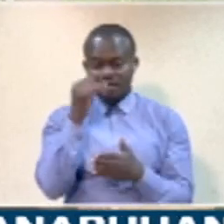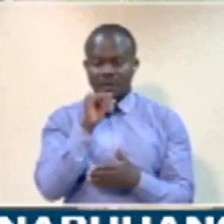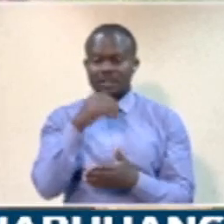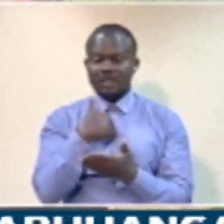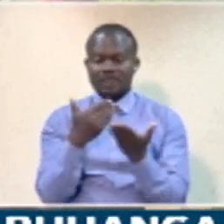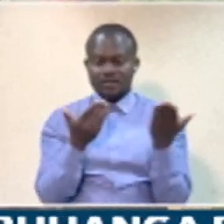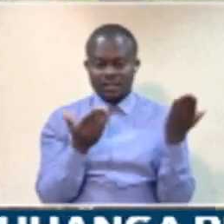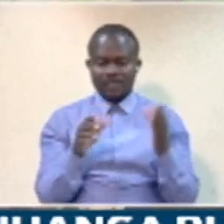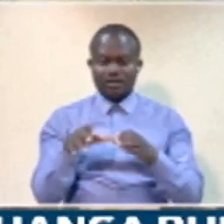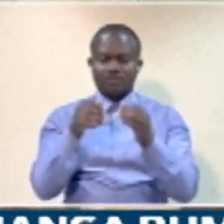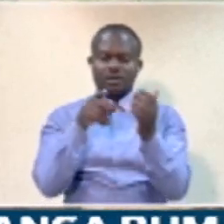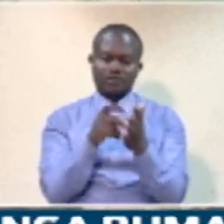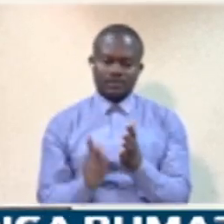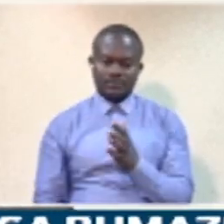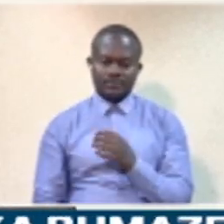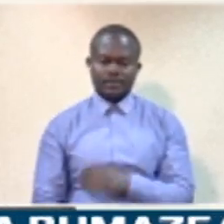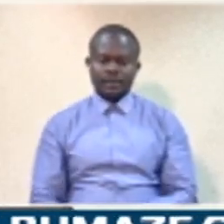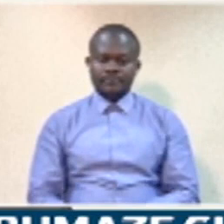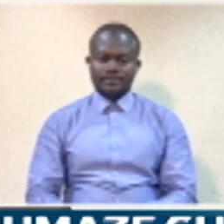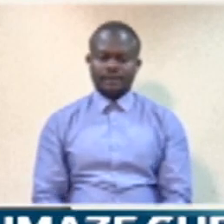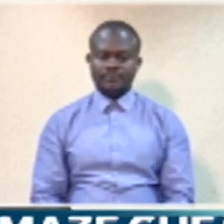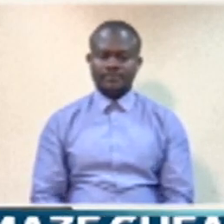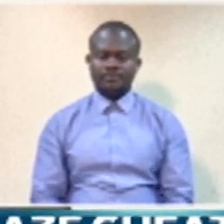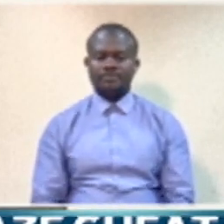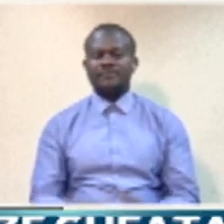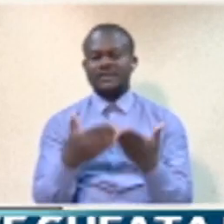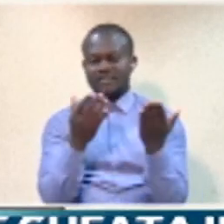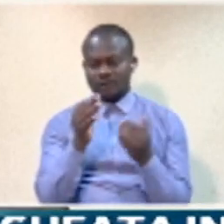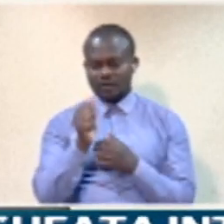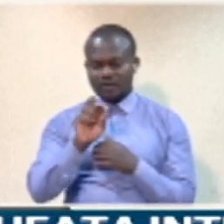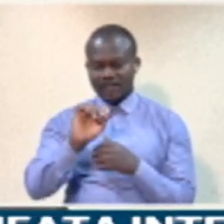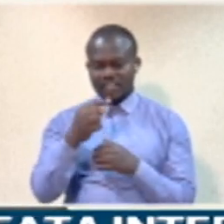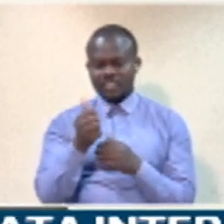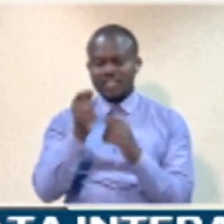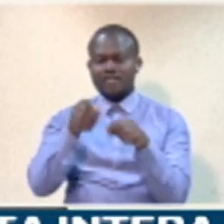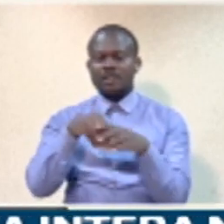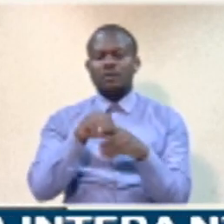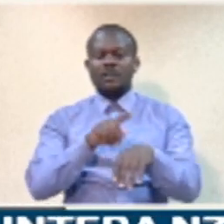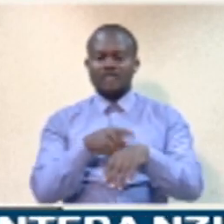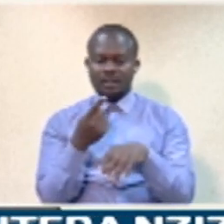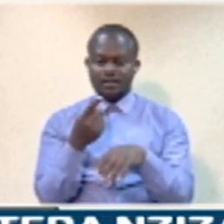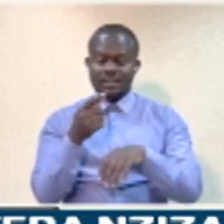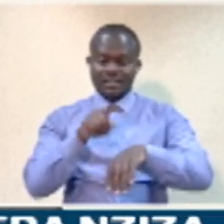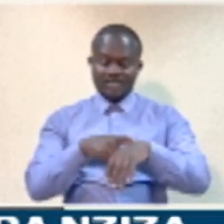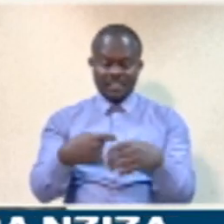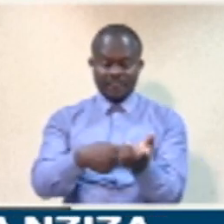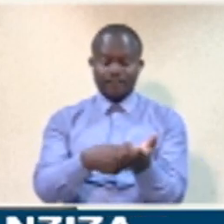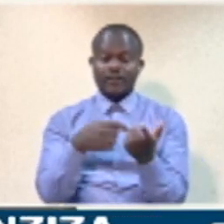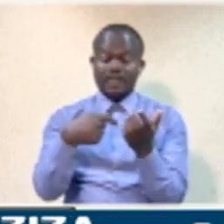atayafite ikigega kikamwishyurira aho rero farije ziramo ni igihe ivuriro